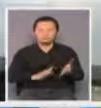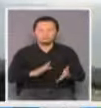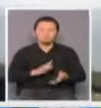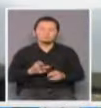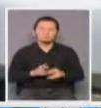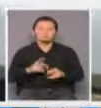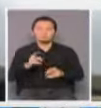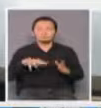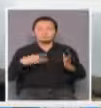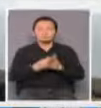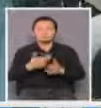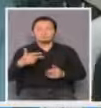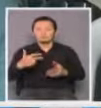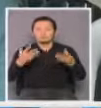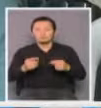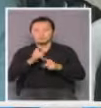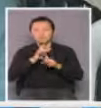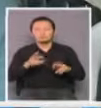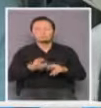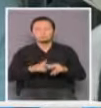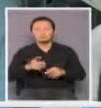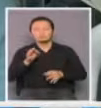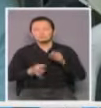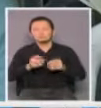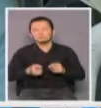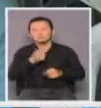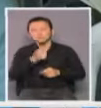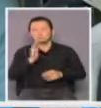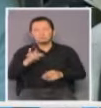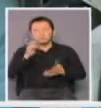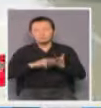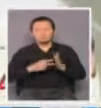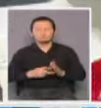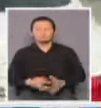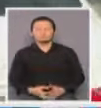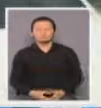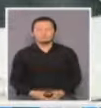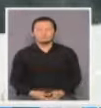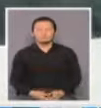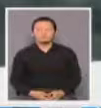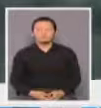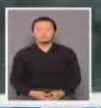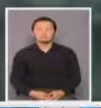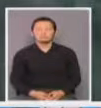Теперь, если он не уплатит налог в течение 30 дней, то дело направят к судоисполнителям.